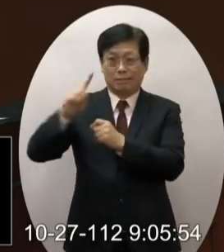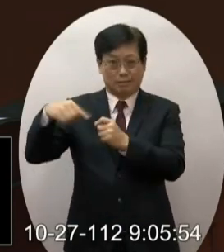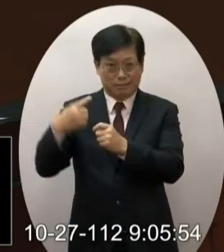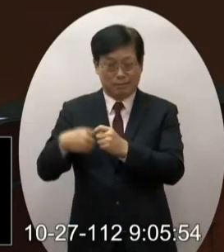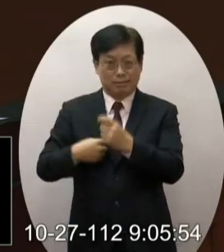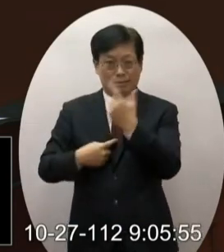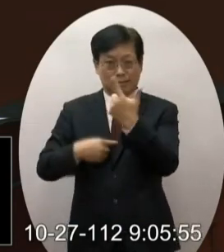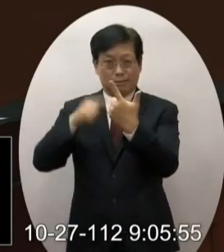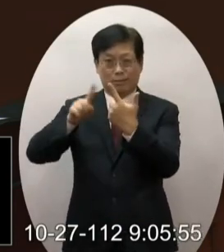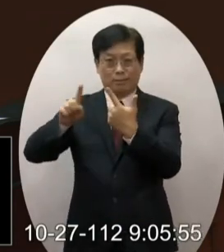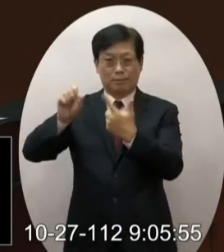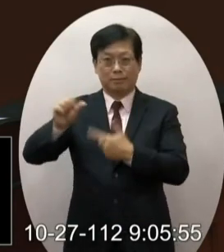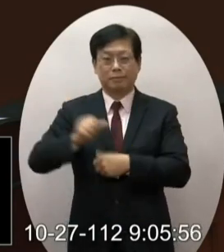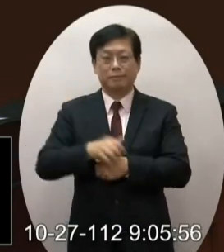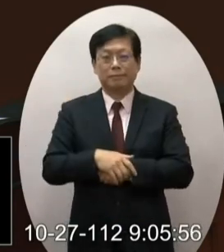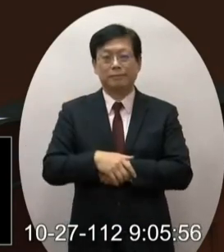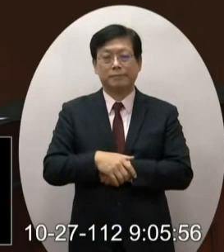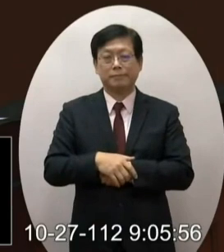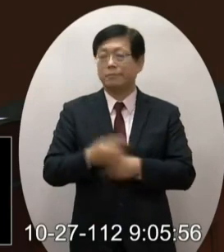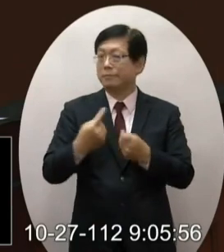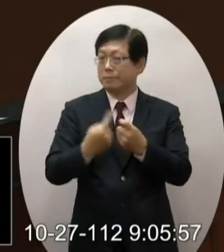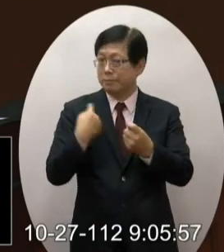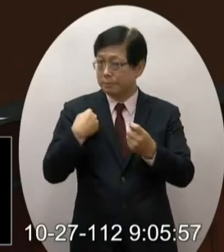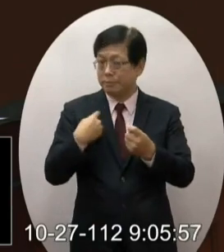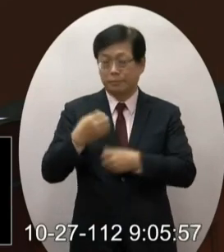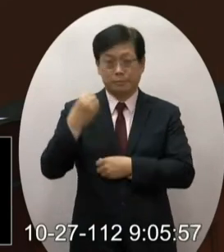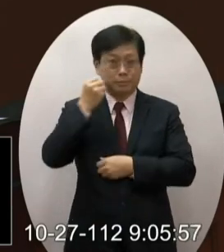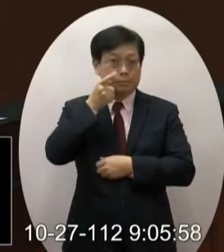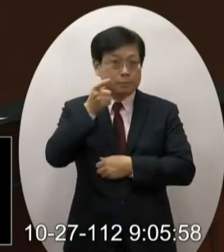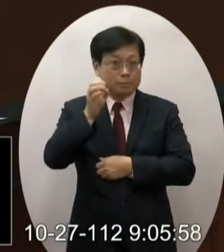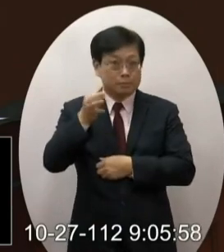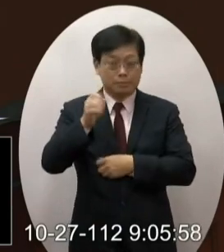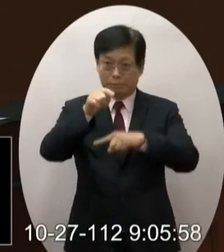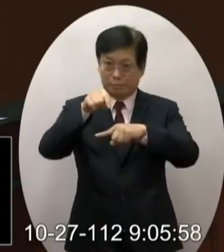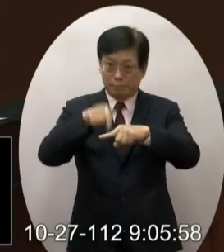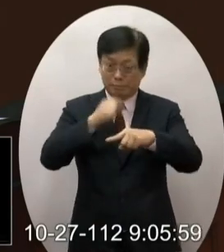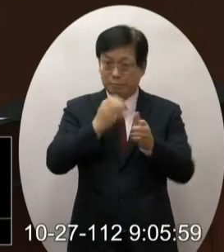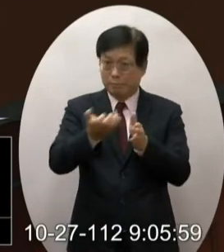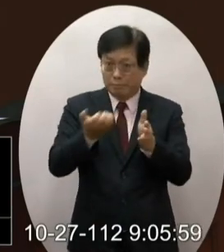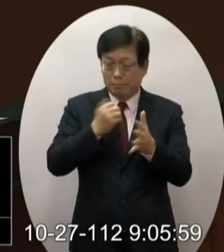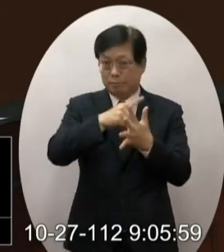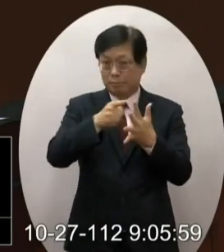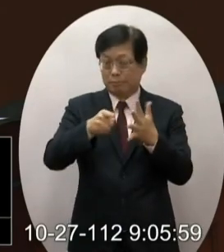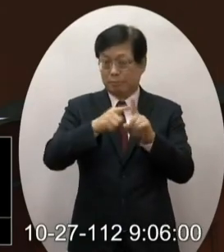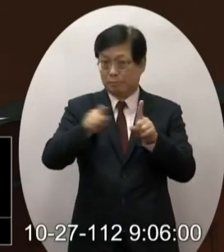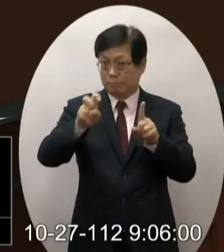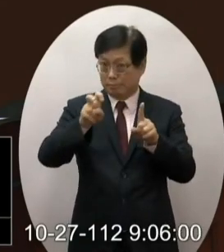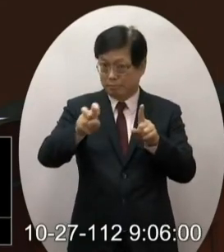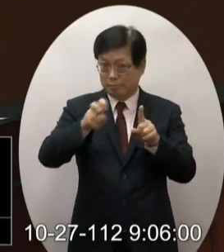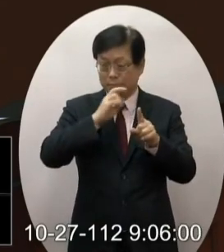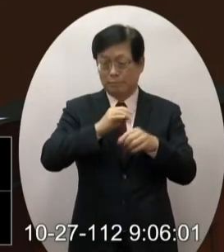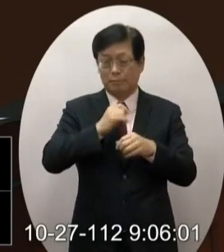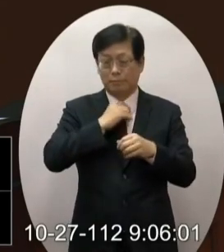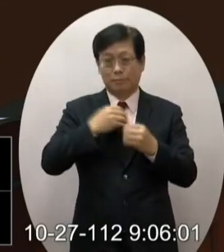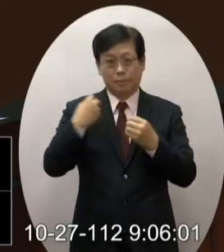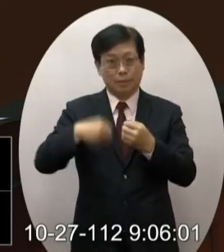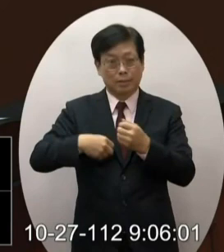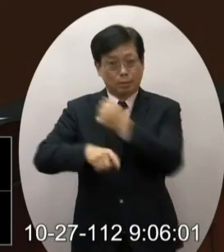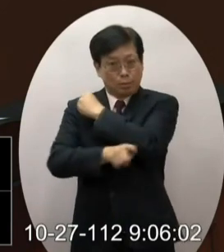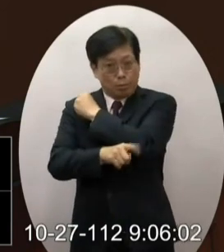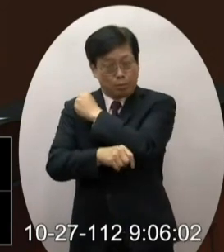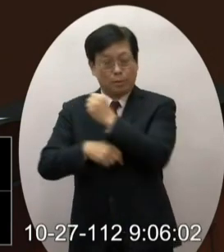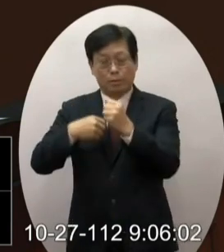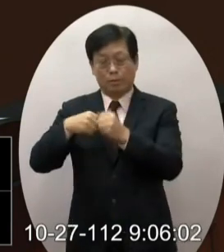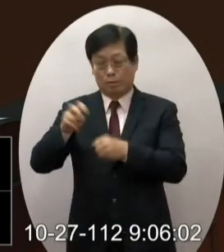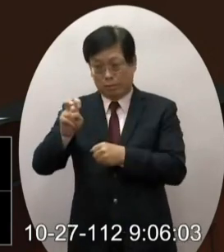的6.15。去年薪资的平均前20的家庭跟后20的家